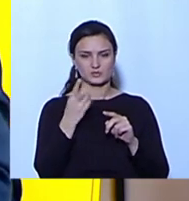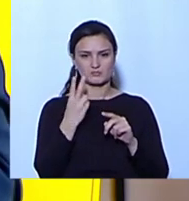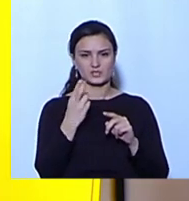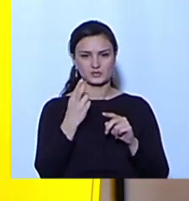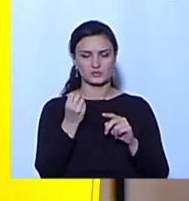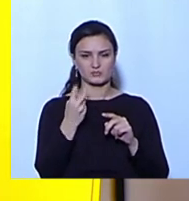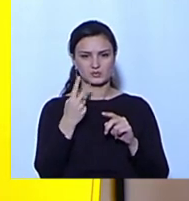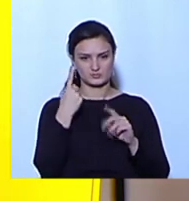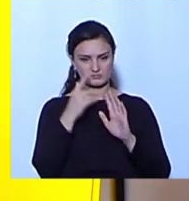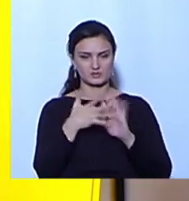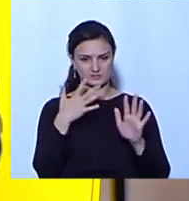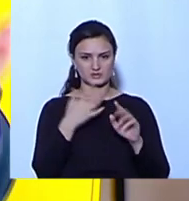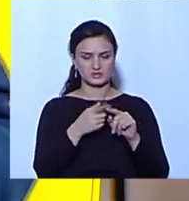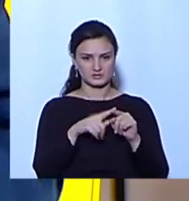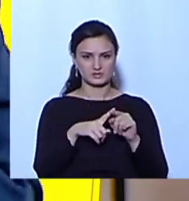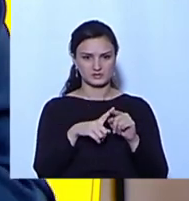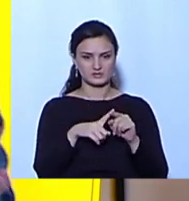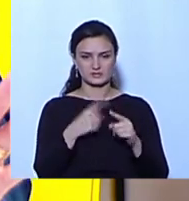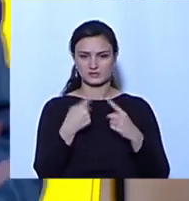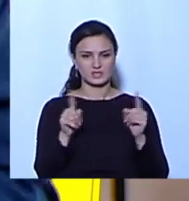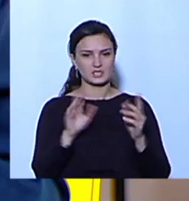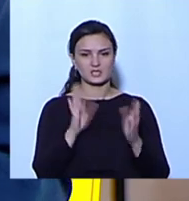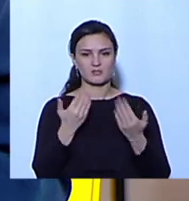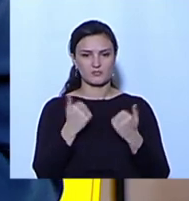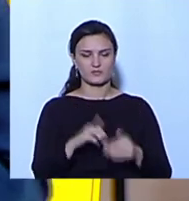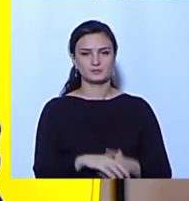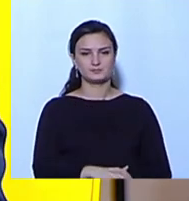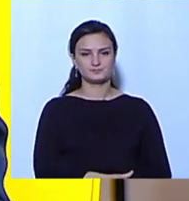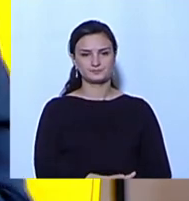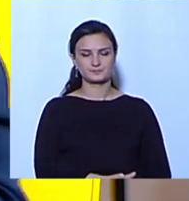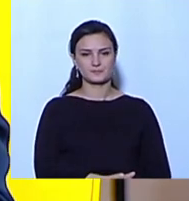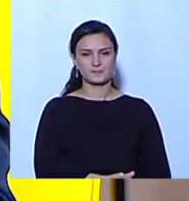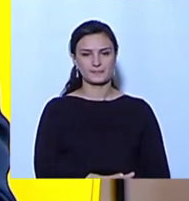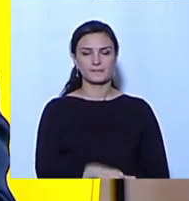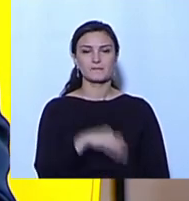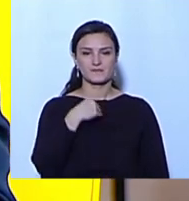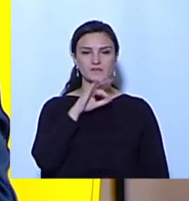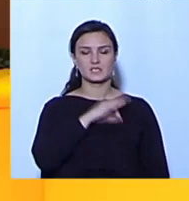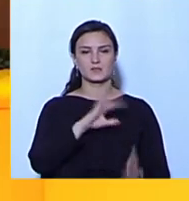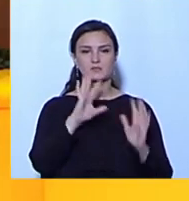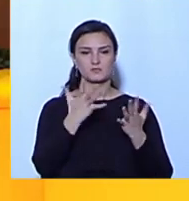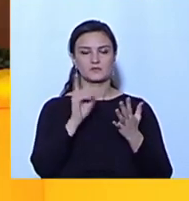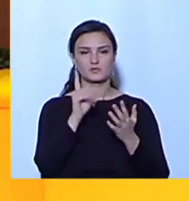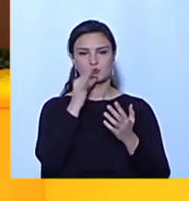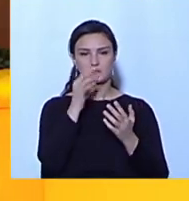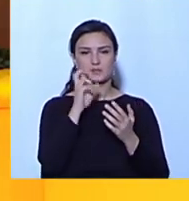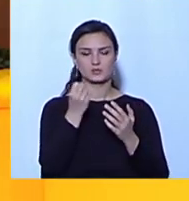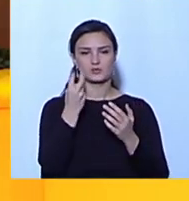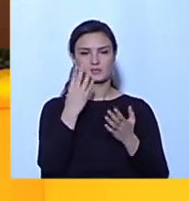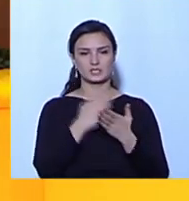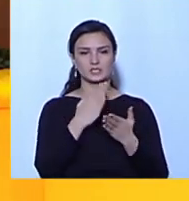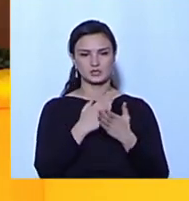B12 შეივსონ, ასე ვთქვათ, პერორალურად. ძალიან არ გამოუვათ არაფერი. აა მე ვისარგებლებ შემთხვევით და გეტყვით, რომ B12